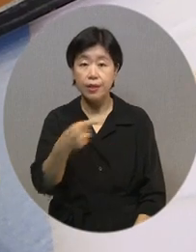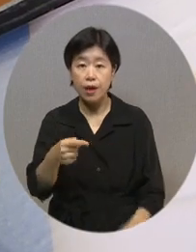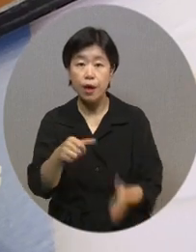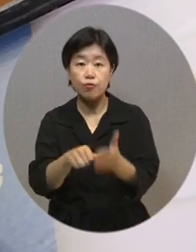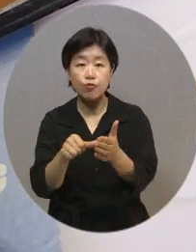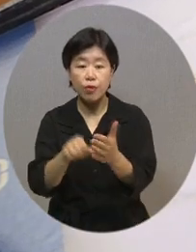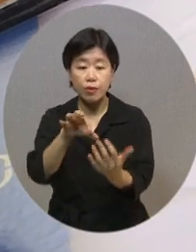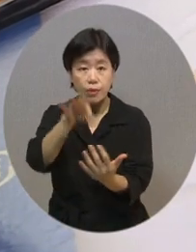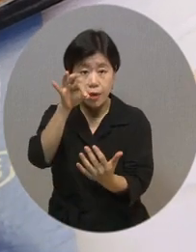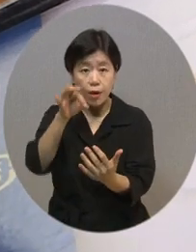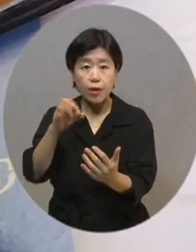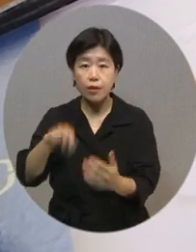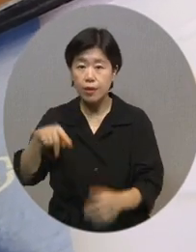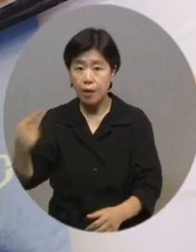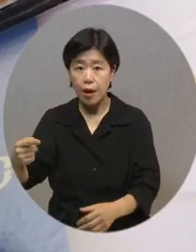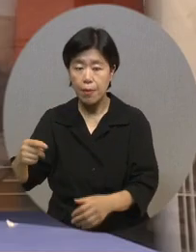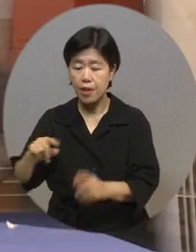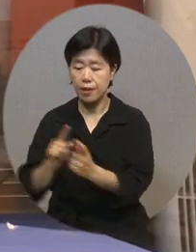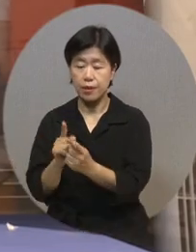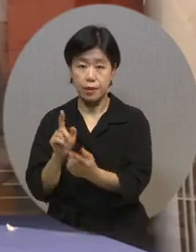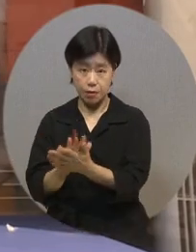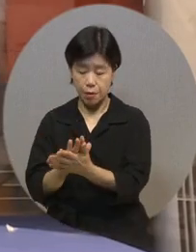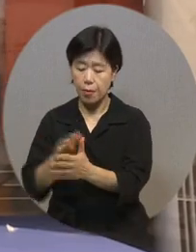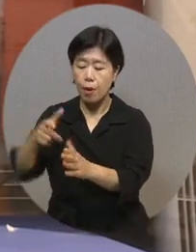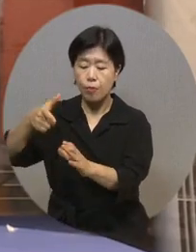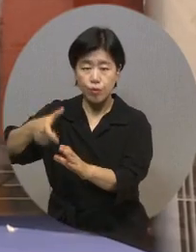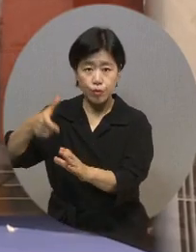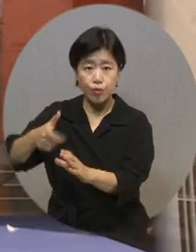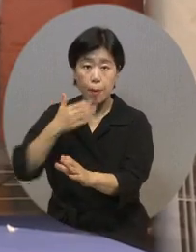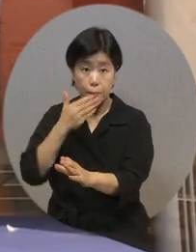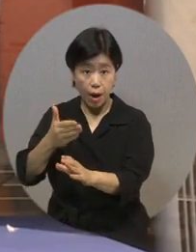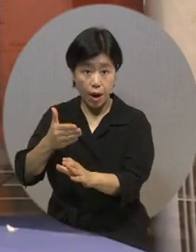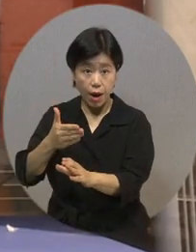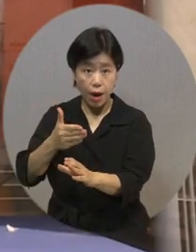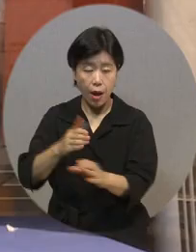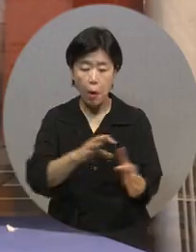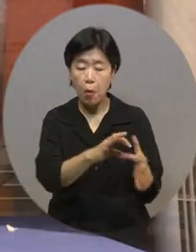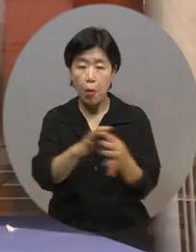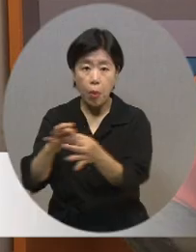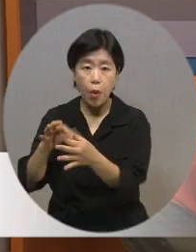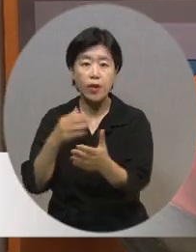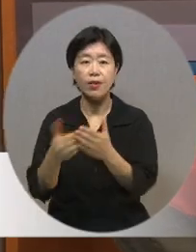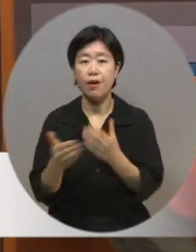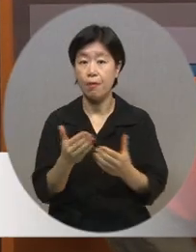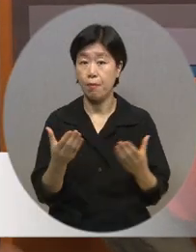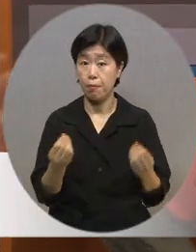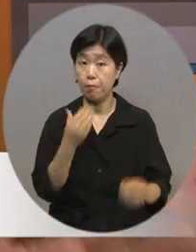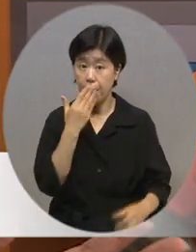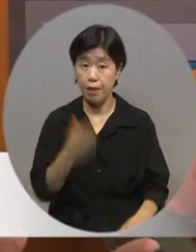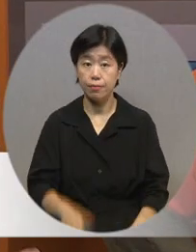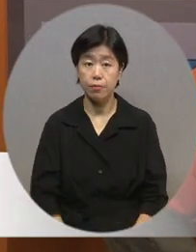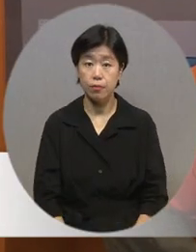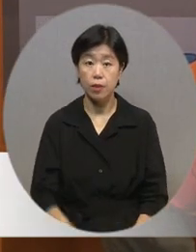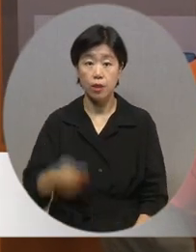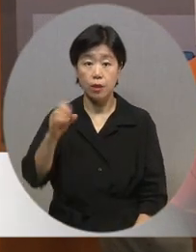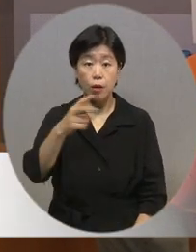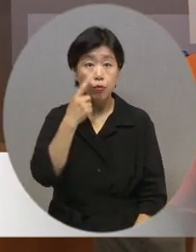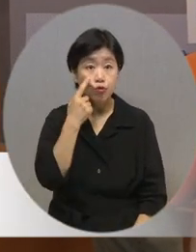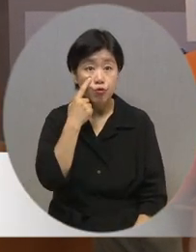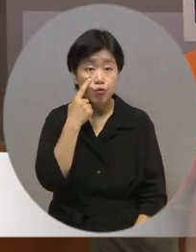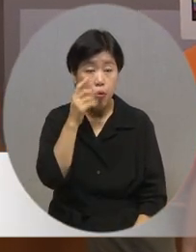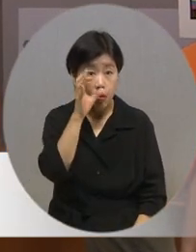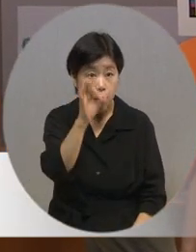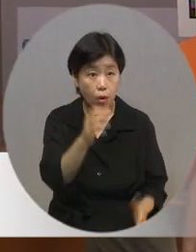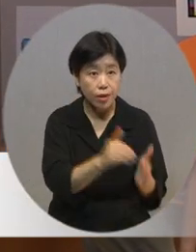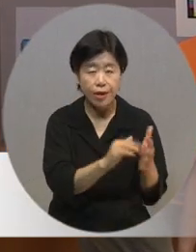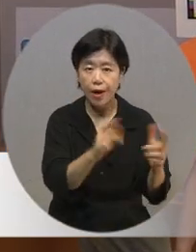계산기에서 계산하는 과정을 통해 모두를 위한 편의점을 직접 경험합니다. 그냥 눈으로 보는 것만 아니라 직접